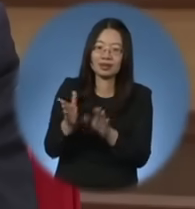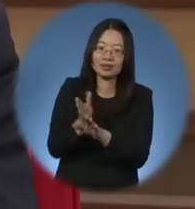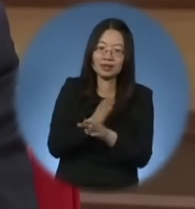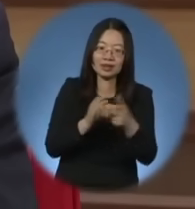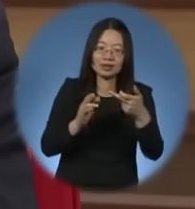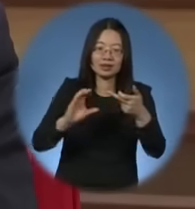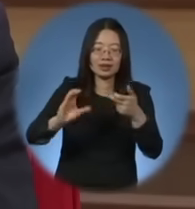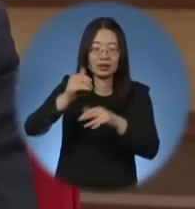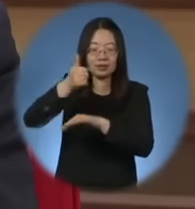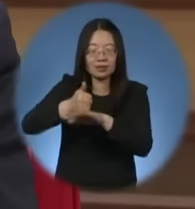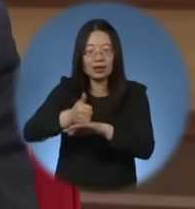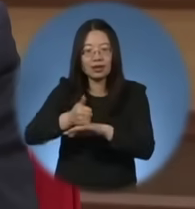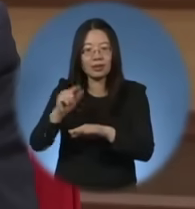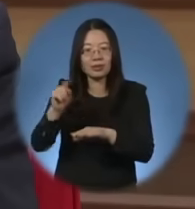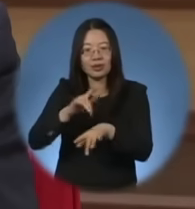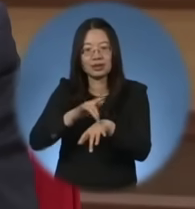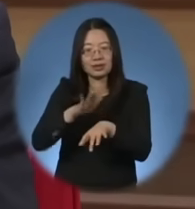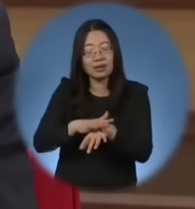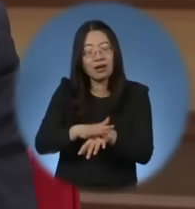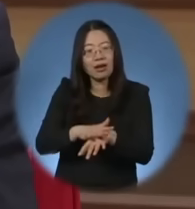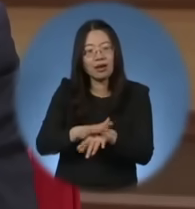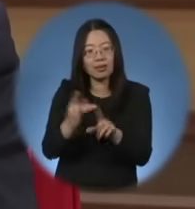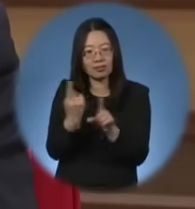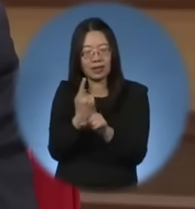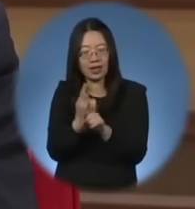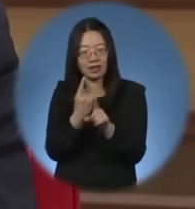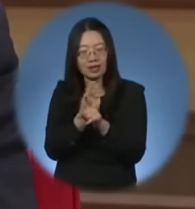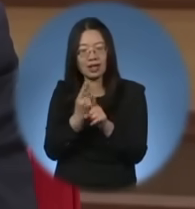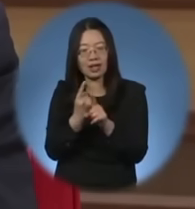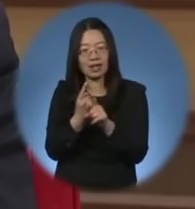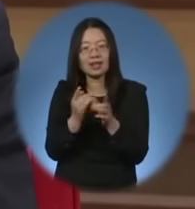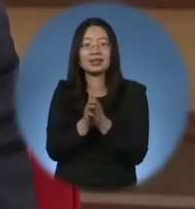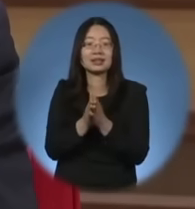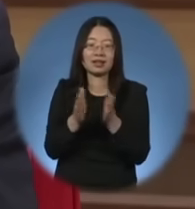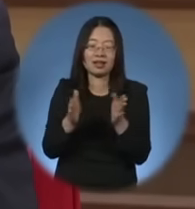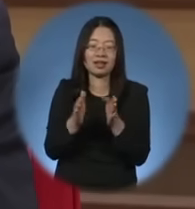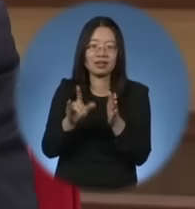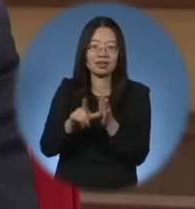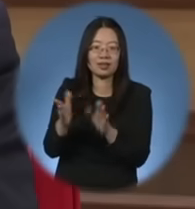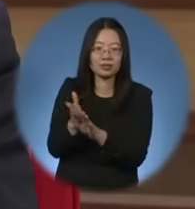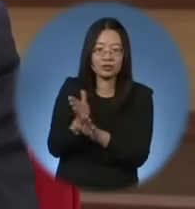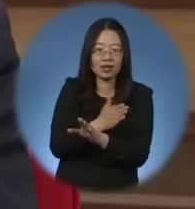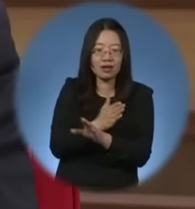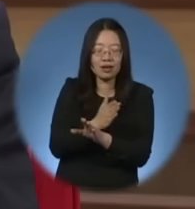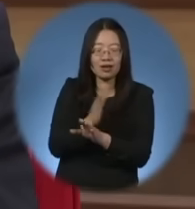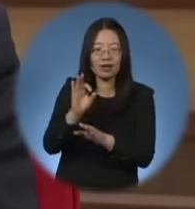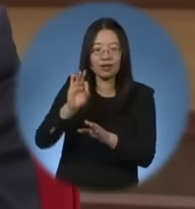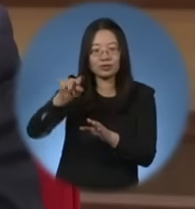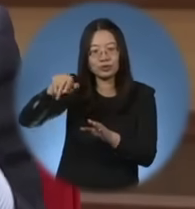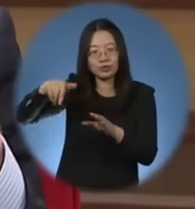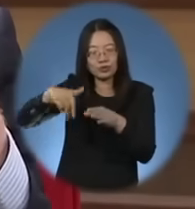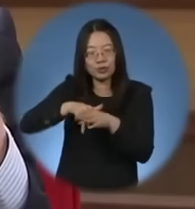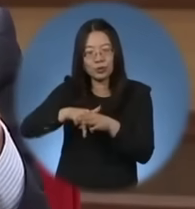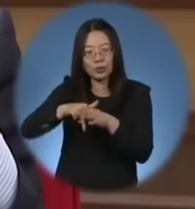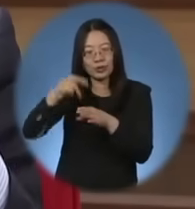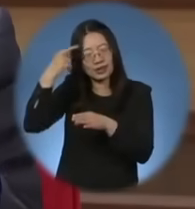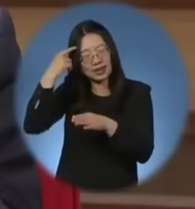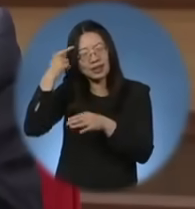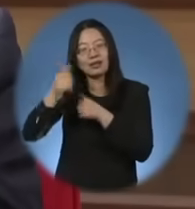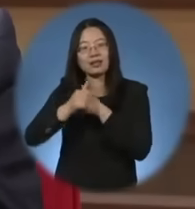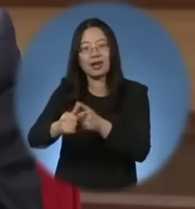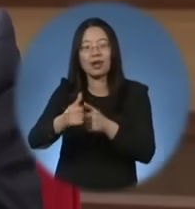17세기 말에 좀 습관이 좀 바뀌고 습관이 바뀌어졌다 그때부터는 유교사상을